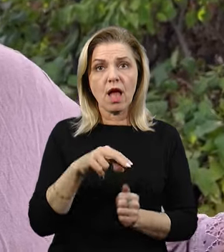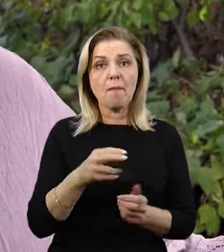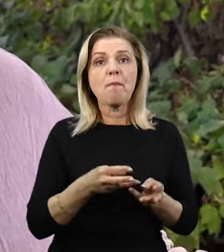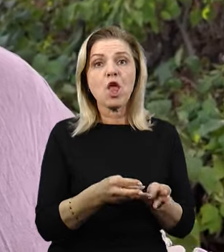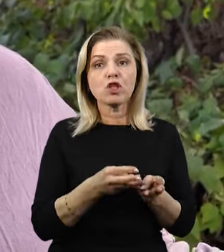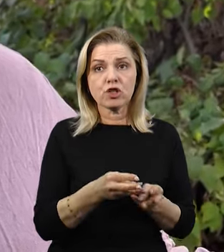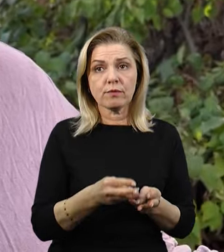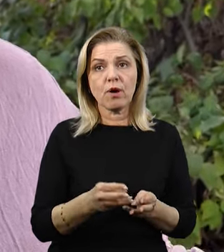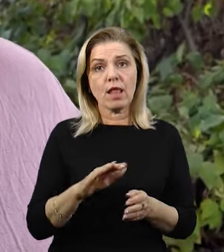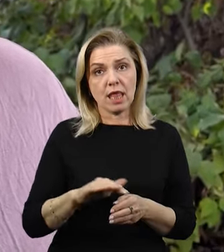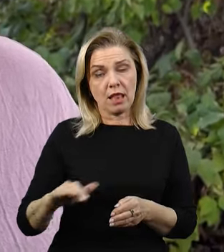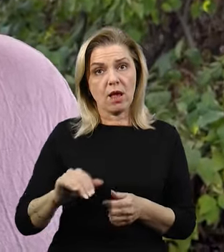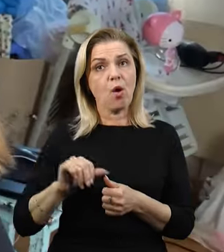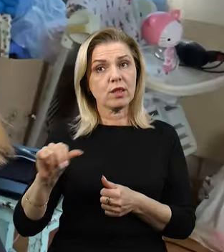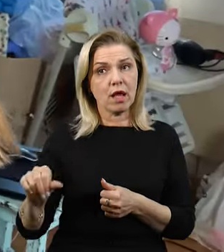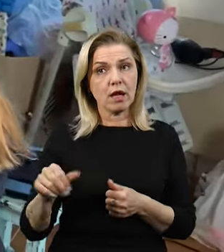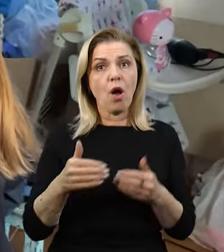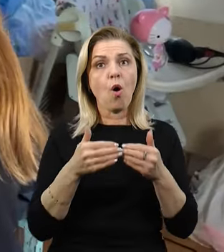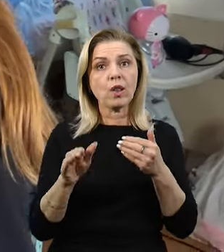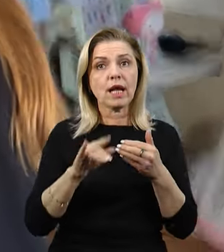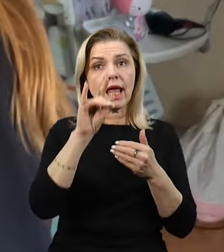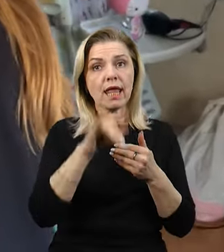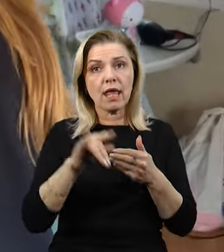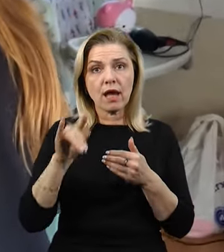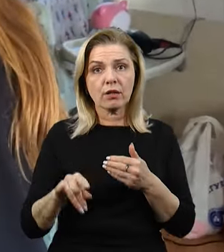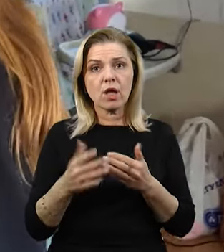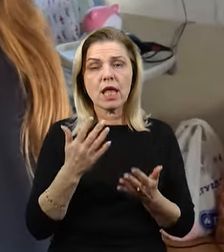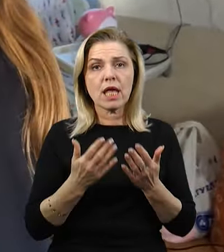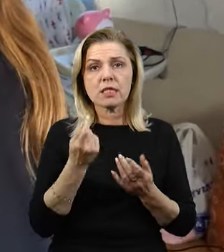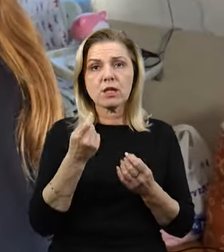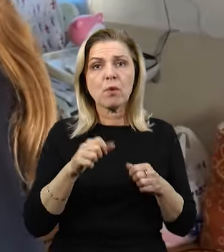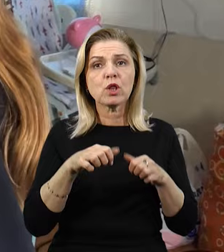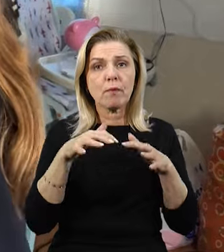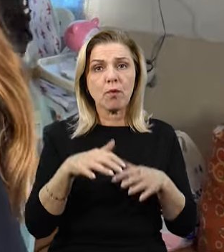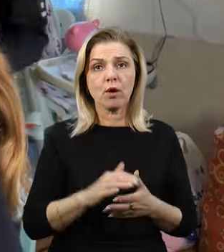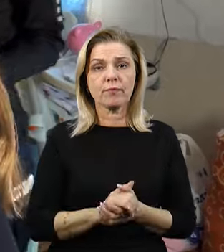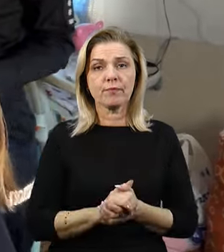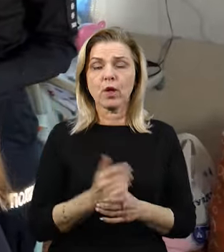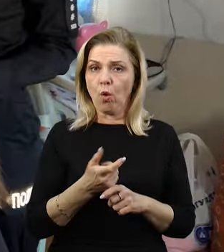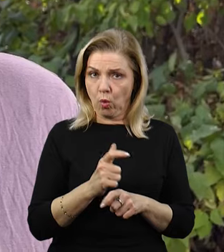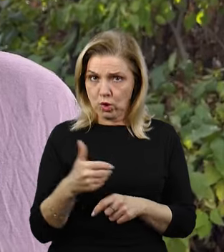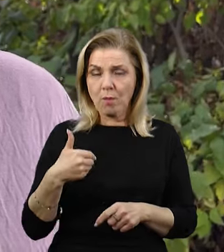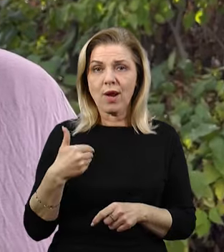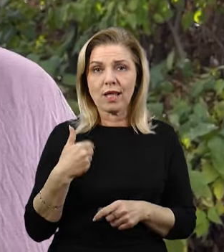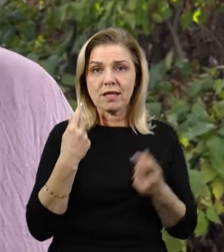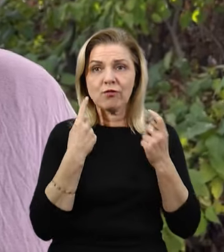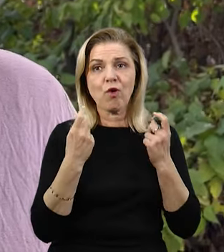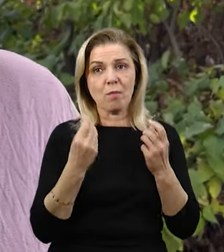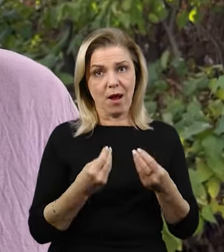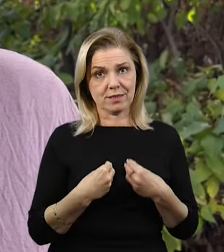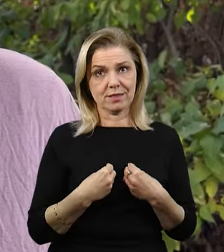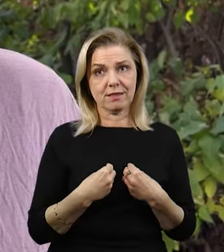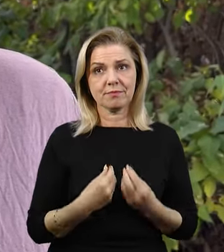растопили, открыли окна, если где-то не малейший дымочек. Получили много полезной информации.